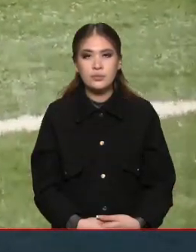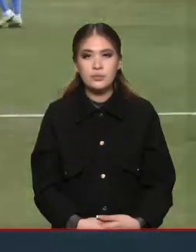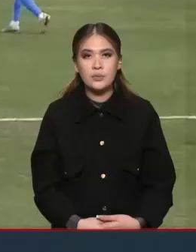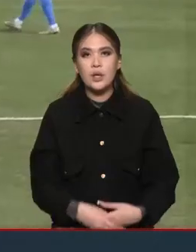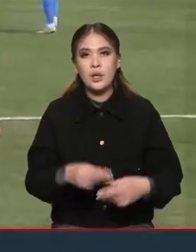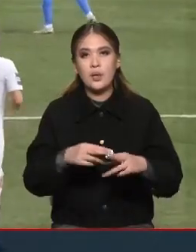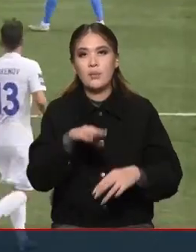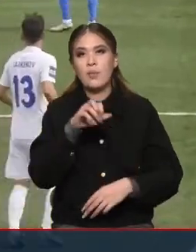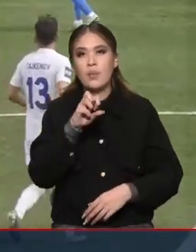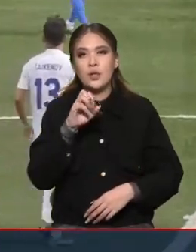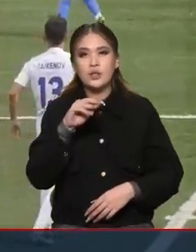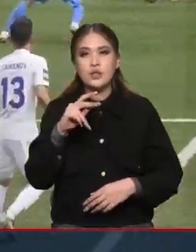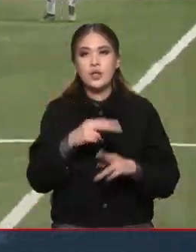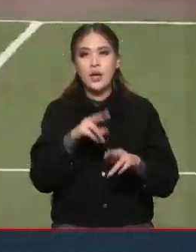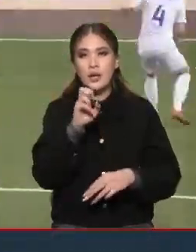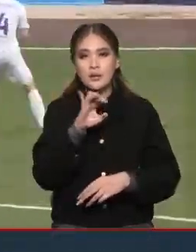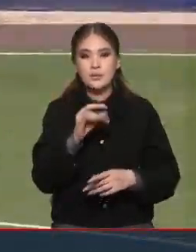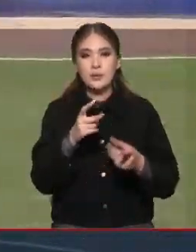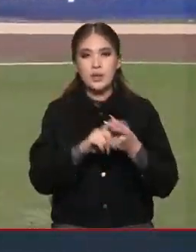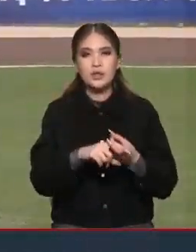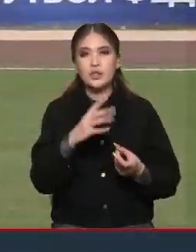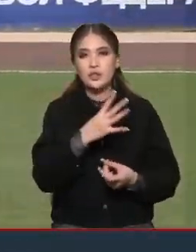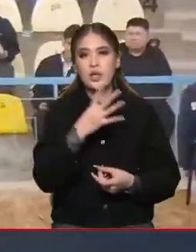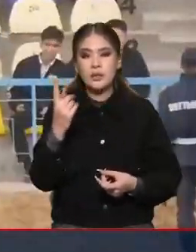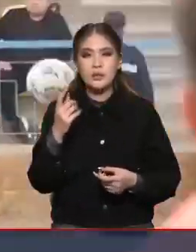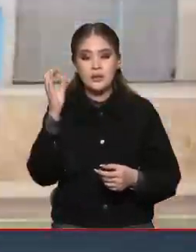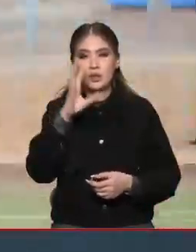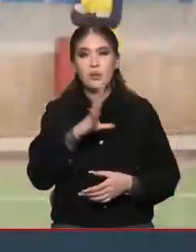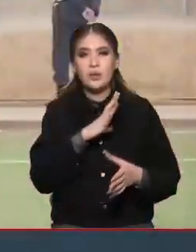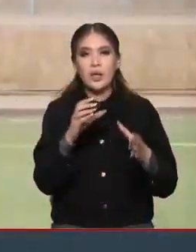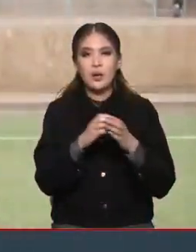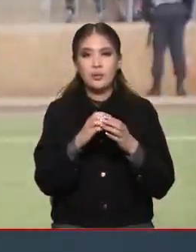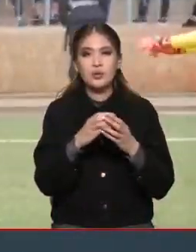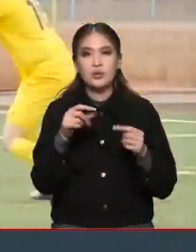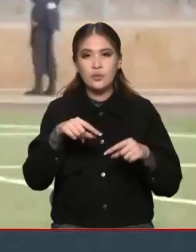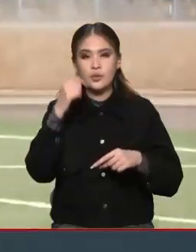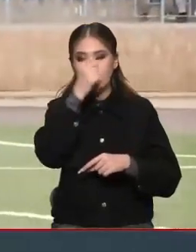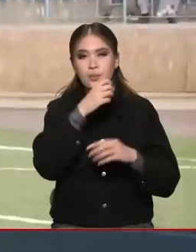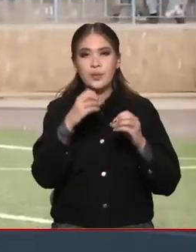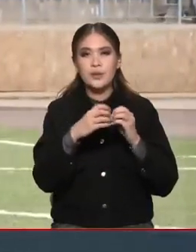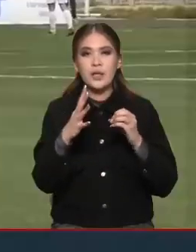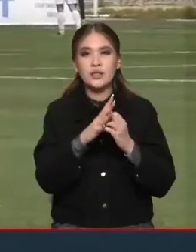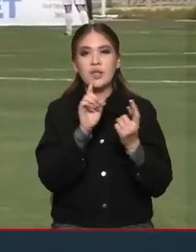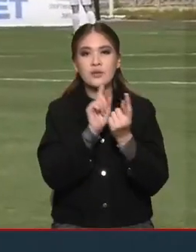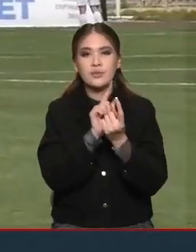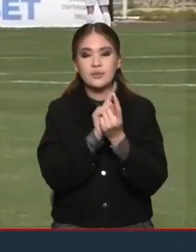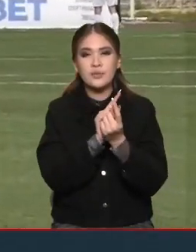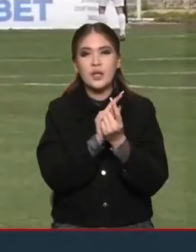Напряженный матч решился в пользу «Каспия» со счетом 4-1. В этом году команде предстоит сыграть еще 15 домашних встреч,